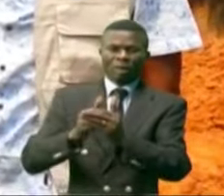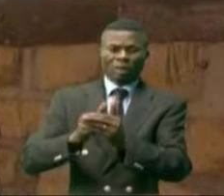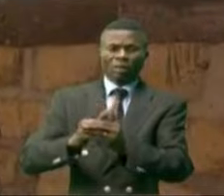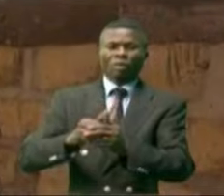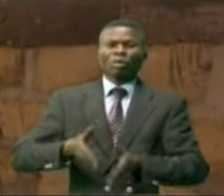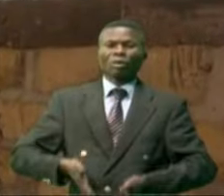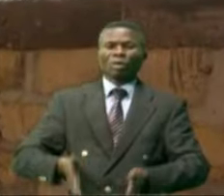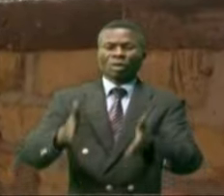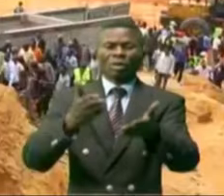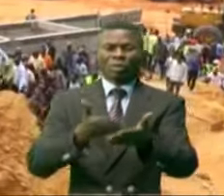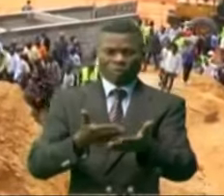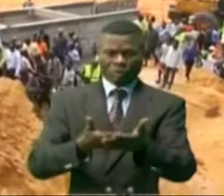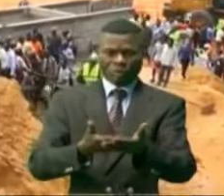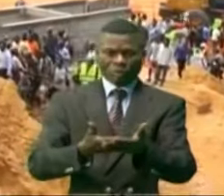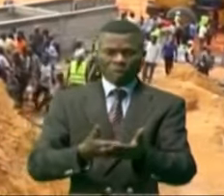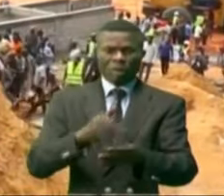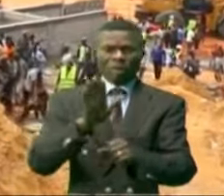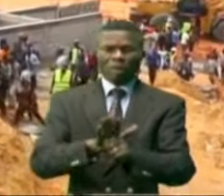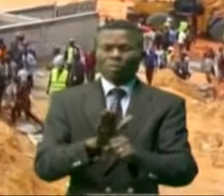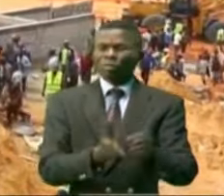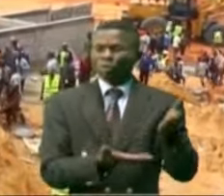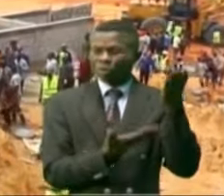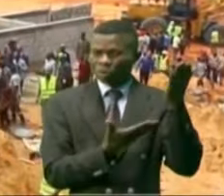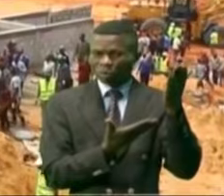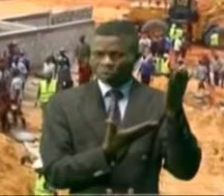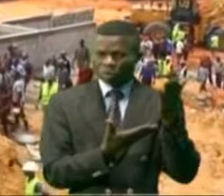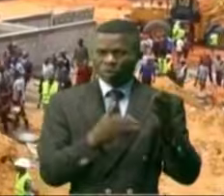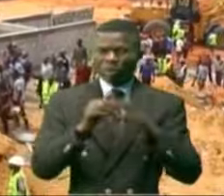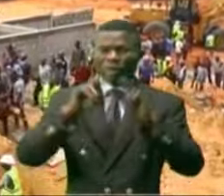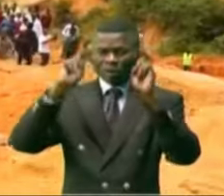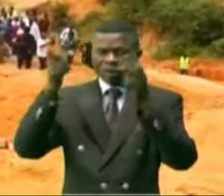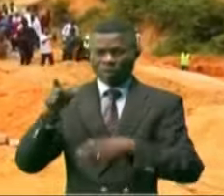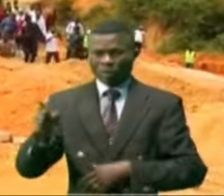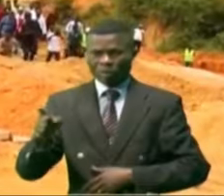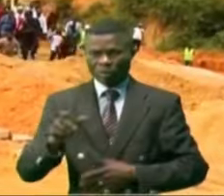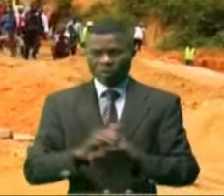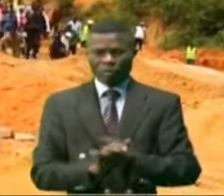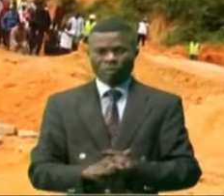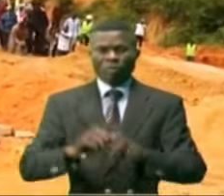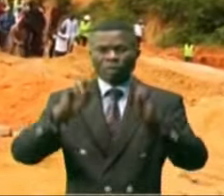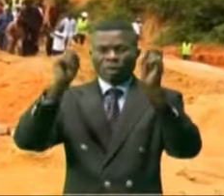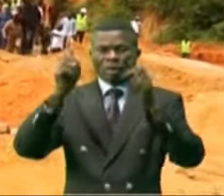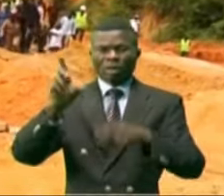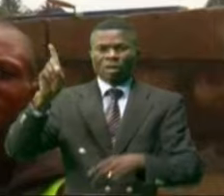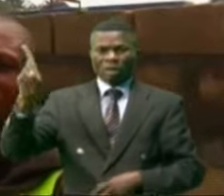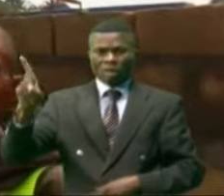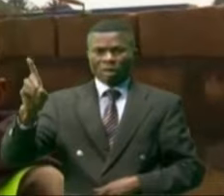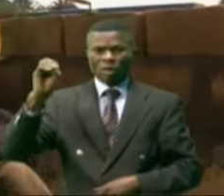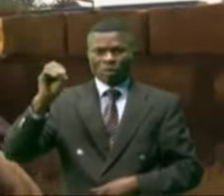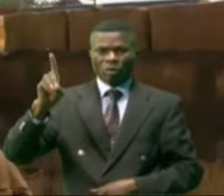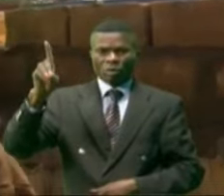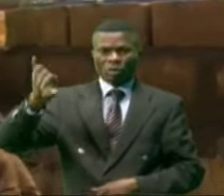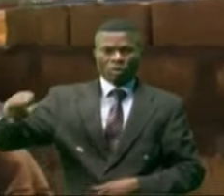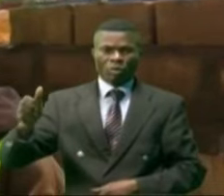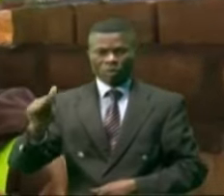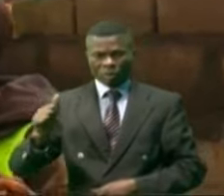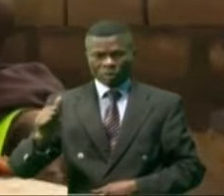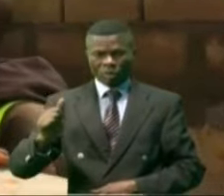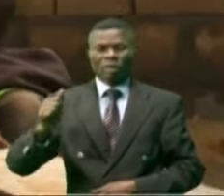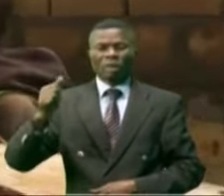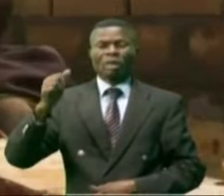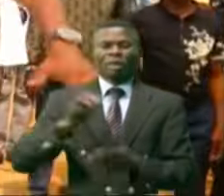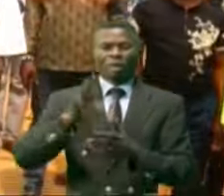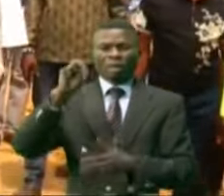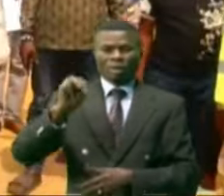cette agglomération la plus importante de la province du Sankuru, la ville de Lodja. Accompagné de notables locaux, l'honorable